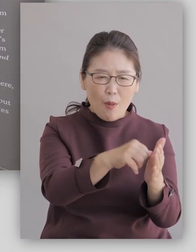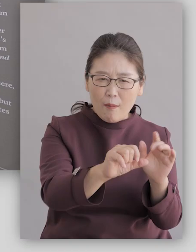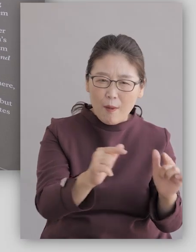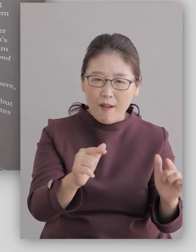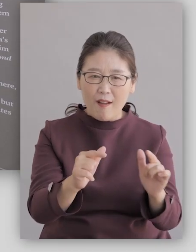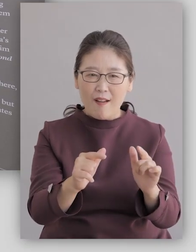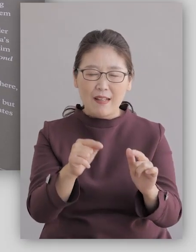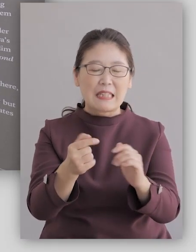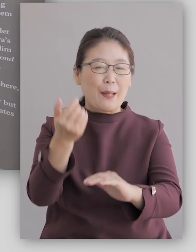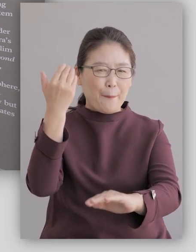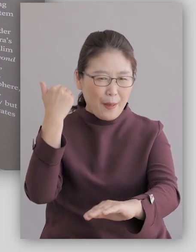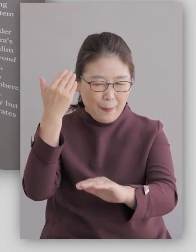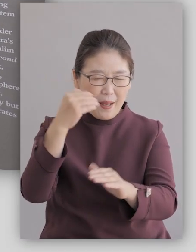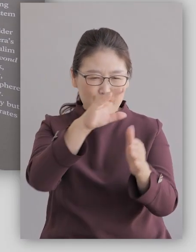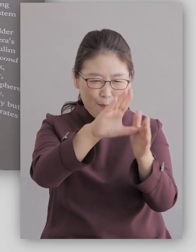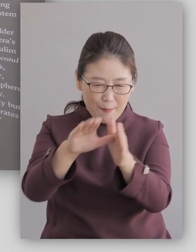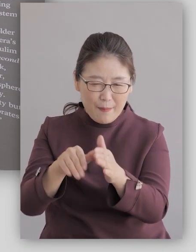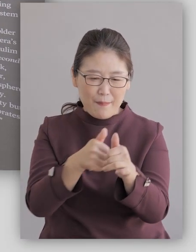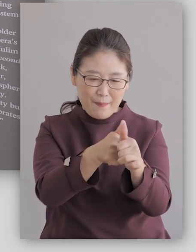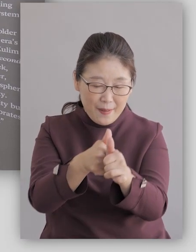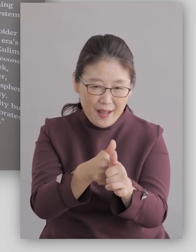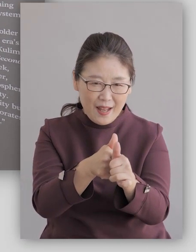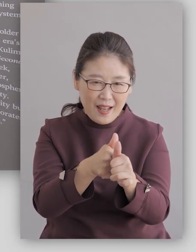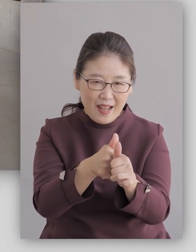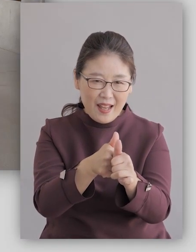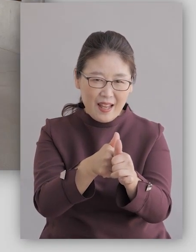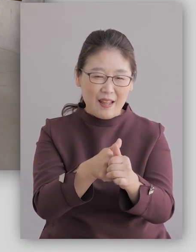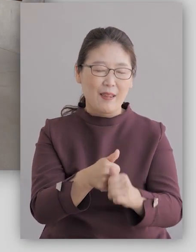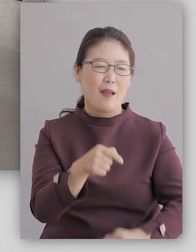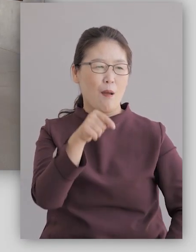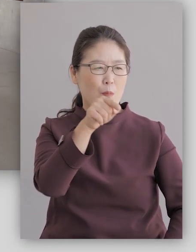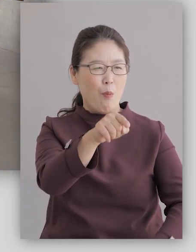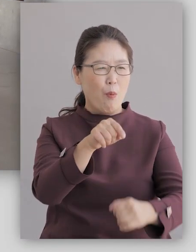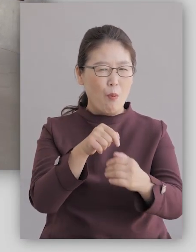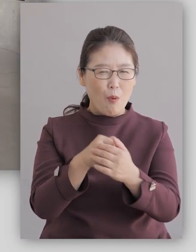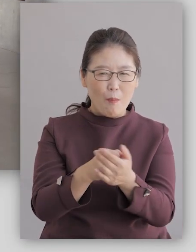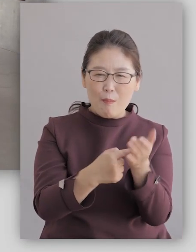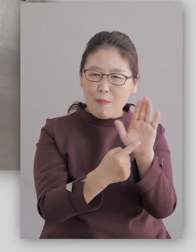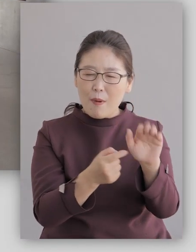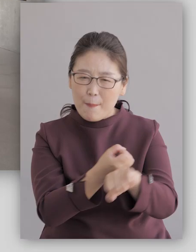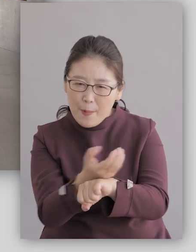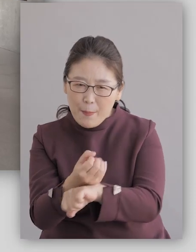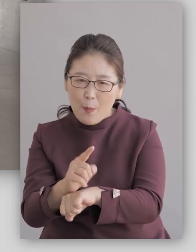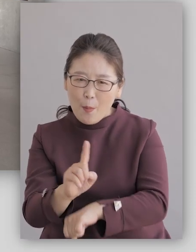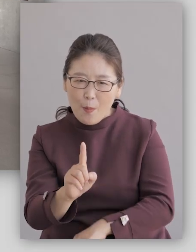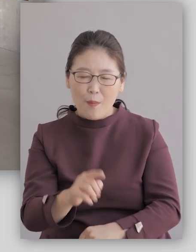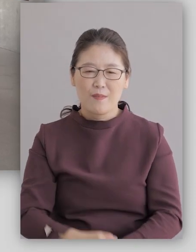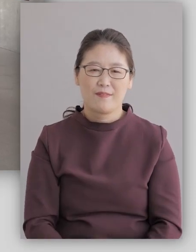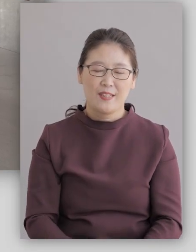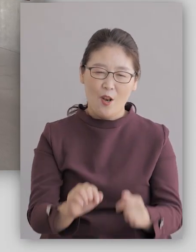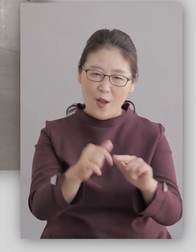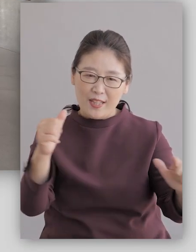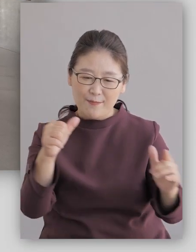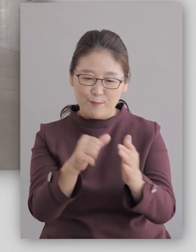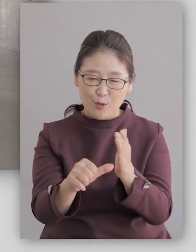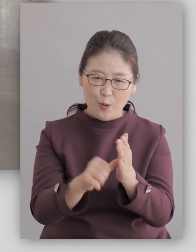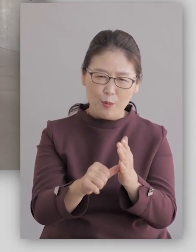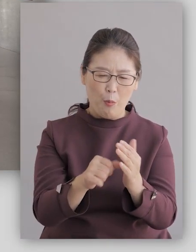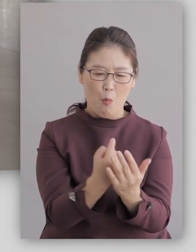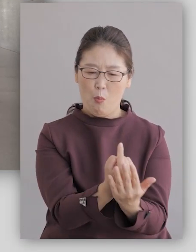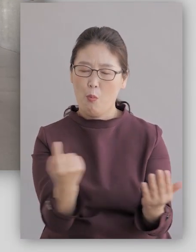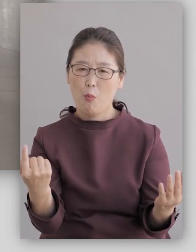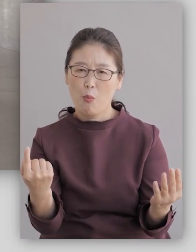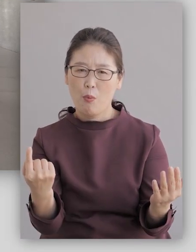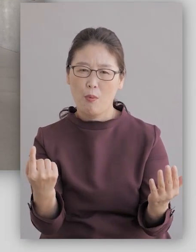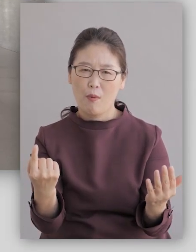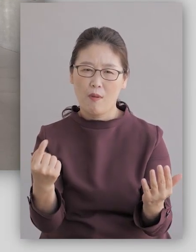관람객들과는 어떤 식으로 만나 나갔던가를 설명하기 위해서 이 다양한 매체와 그 다음에 소외 장르라고